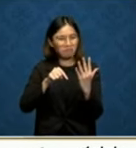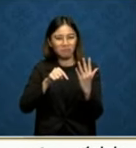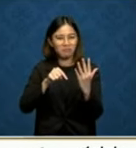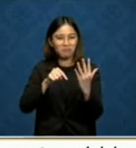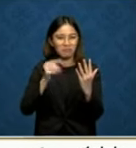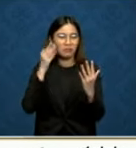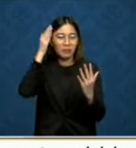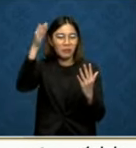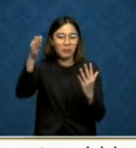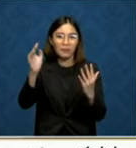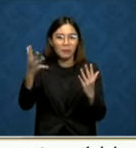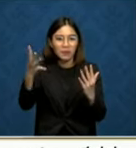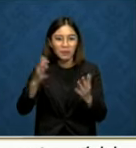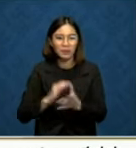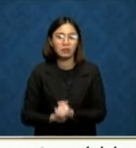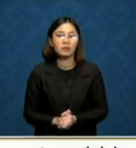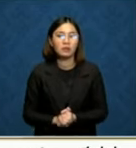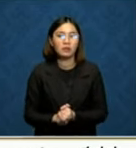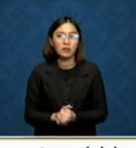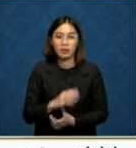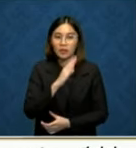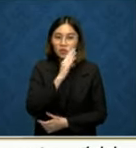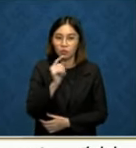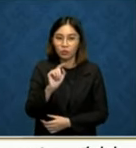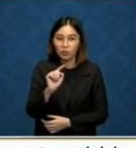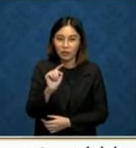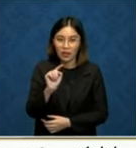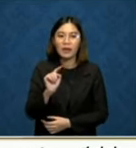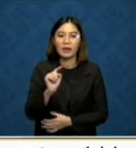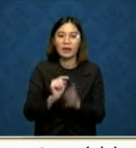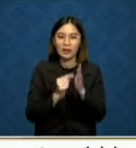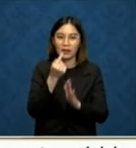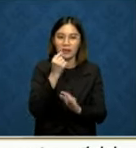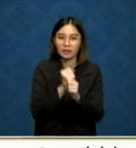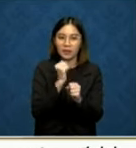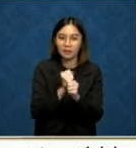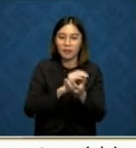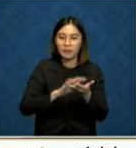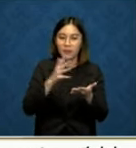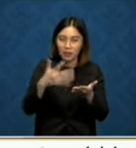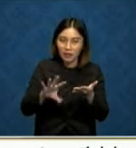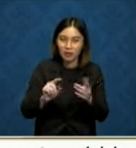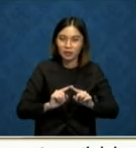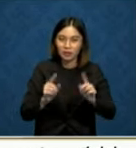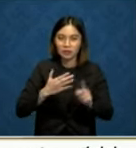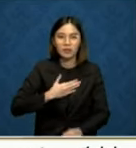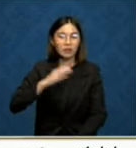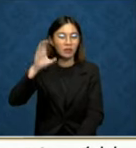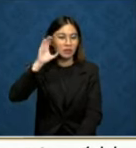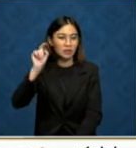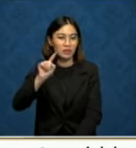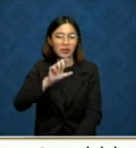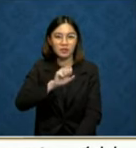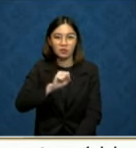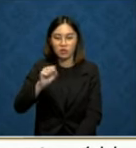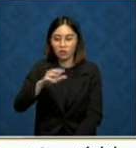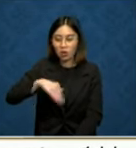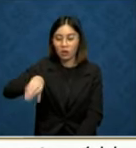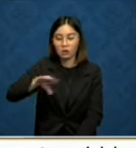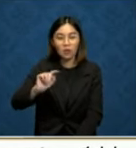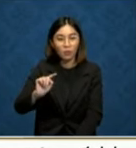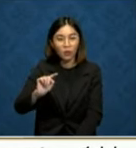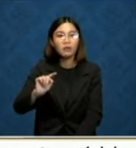ซึ่งแ่นอนถึง Mohammadว่าได้รตเริ่มไปแล้ว แต่เดยนเชื่อว่าสมาชิคภาพุทธานรัศดร